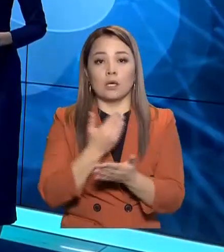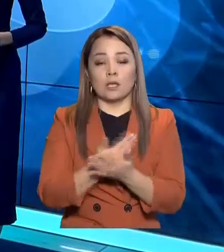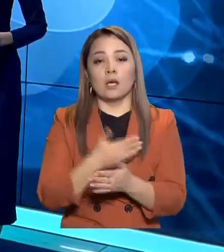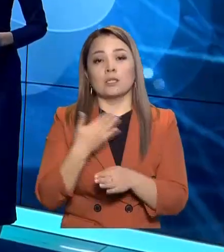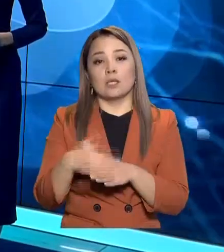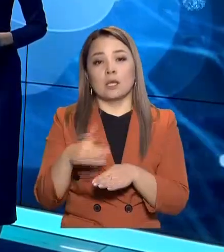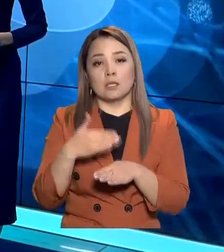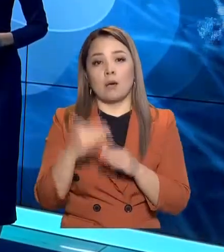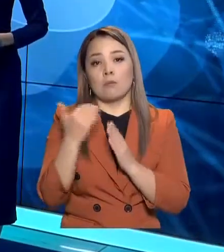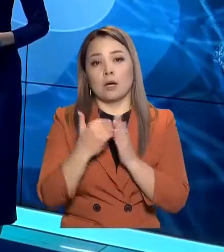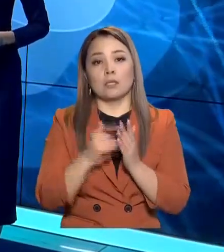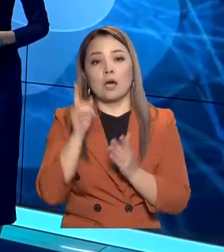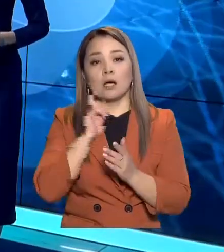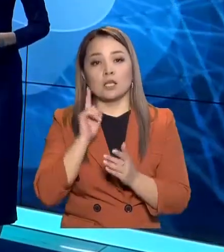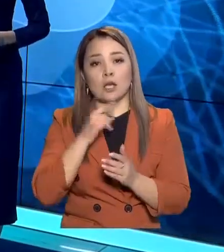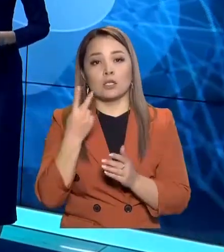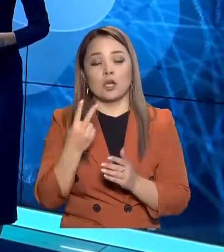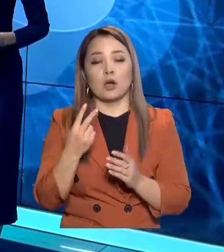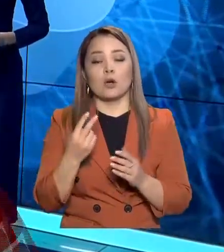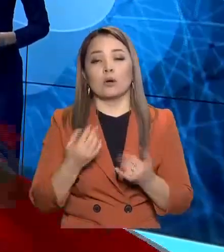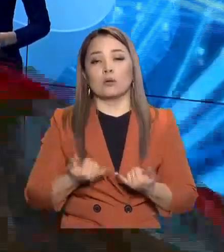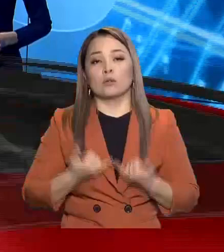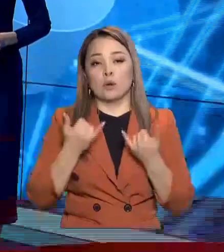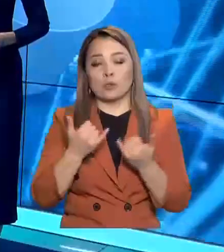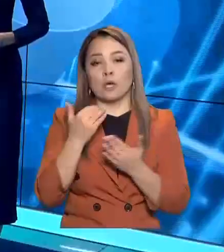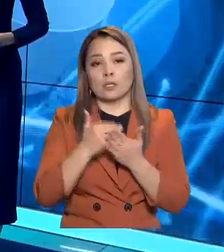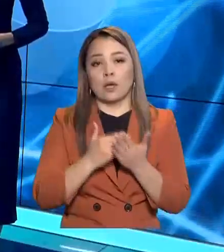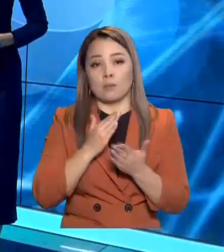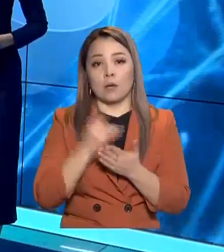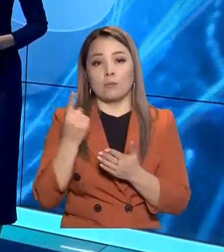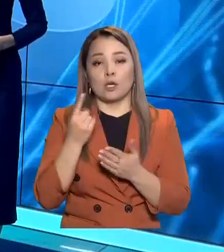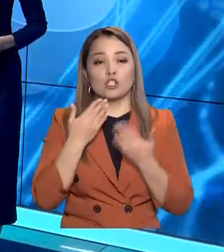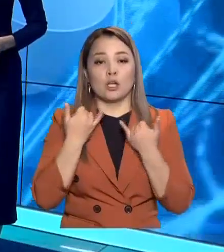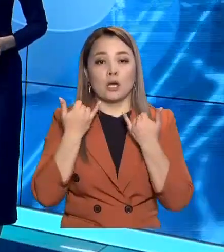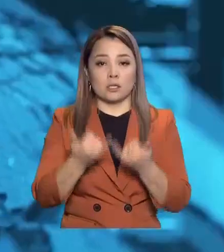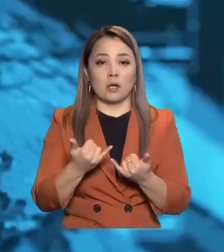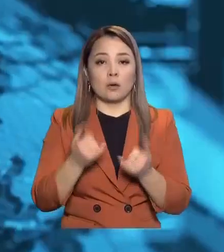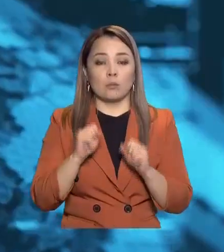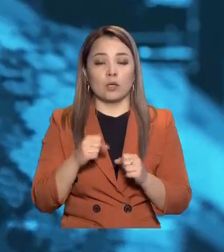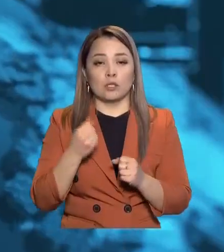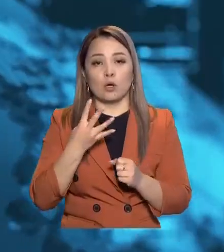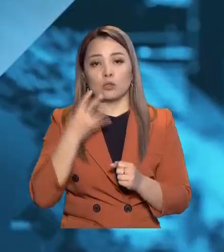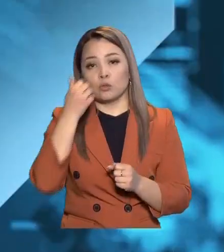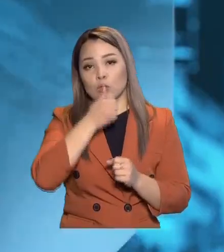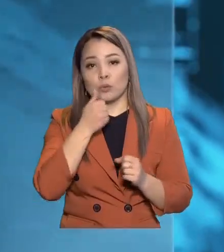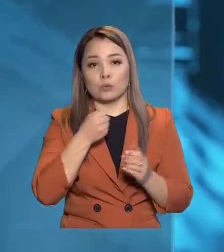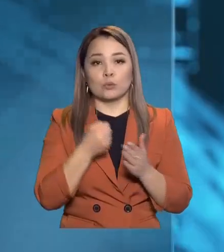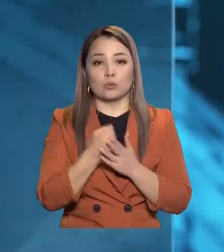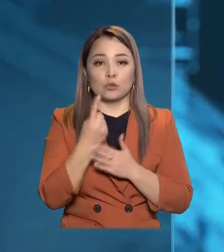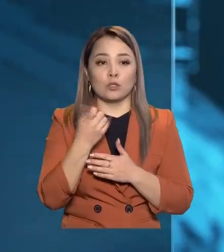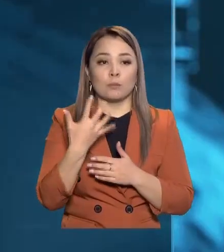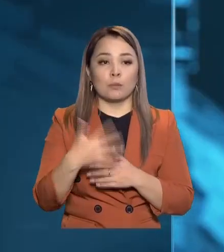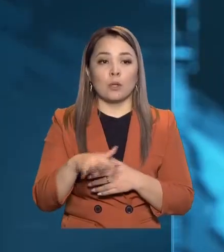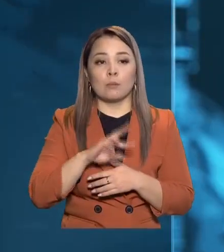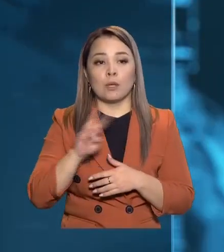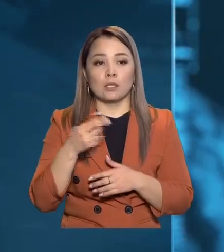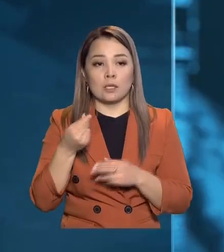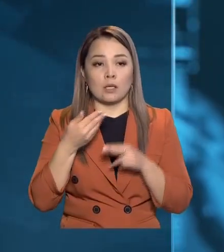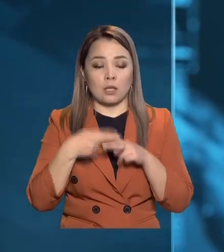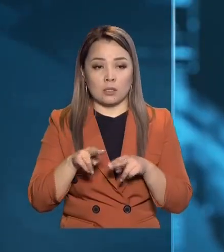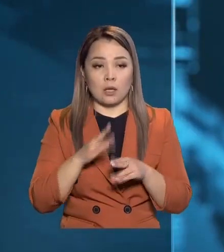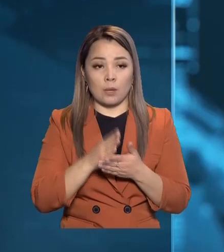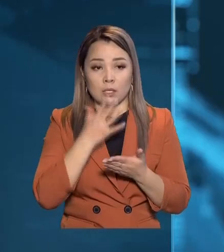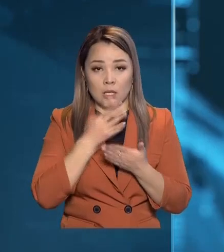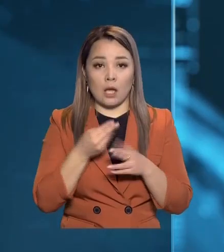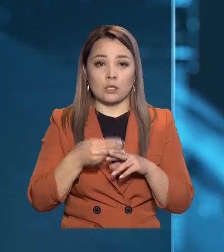несе бағдарламасының әзірге екі нұсқасы ұсынылған. Біріншісі, жеңілдікпен берілетін несиеге 4 жылға 150 миллиард теңге бөлу